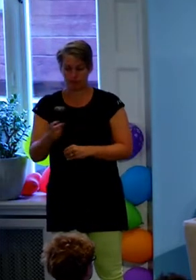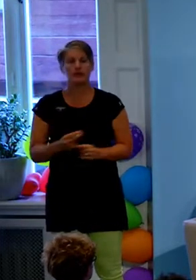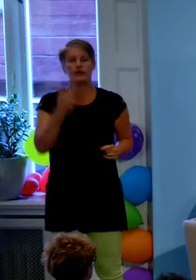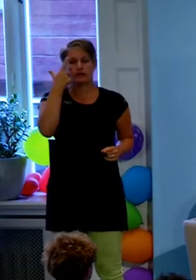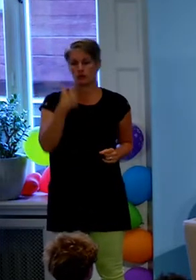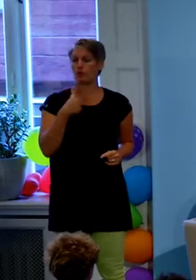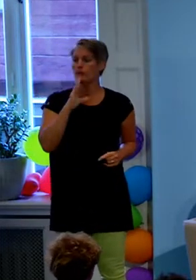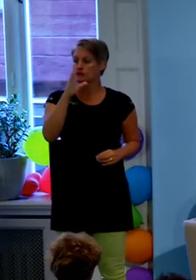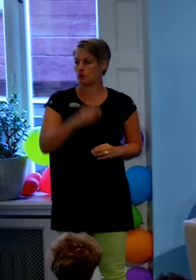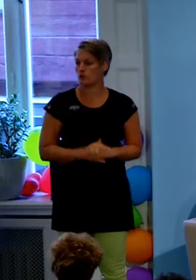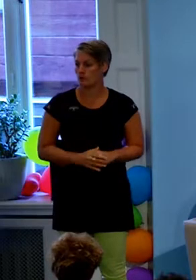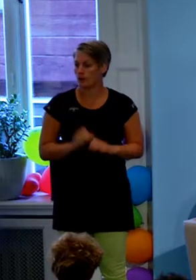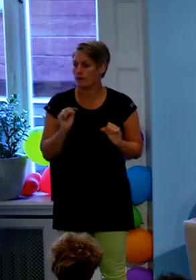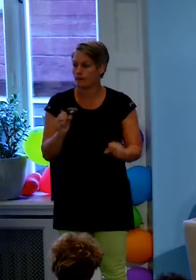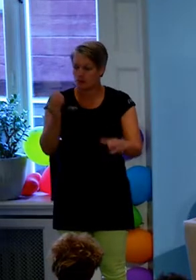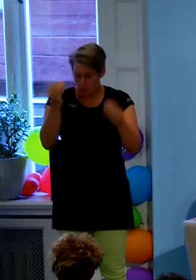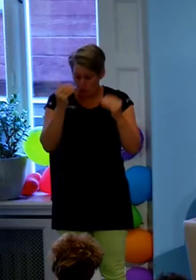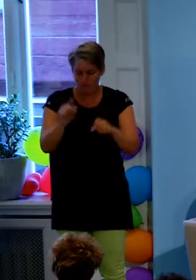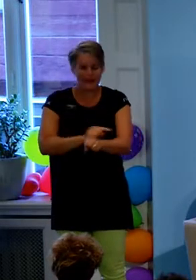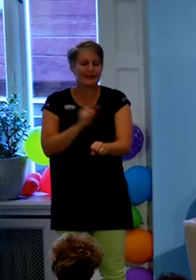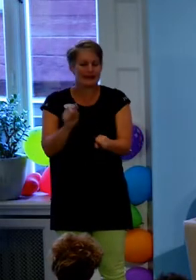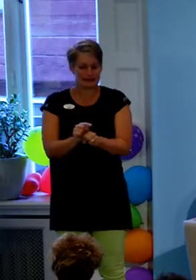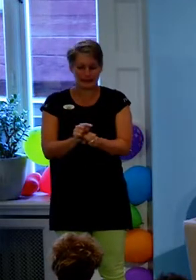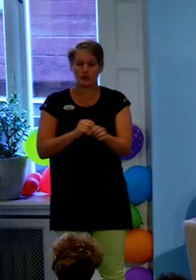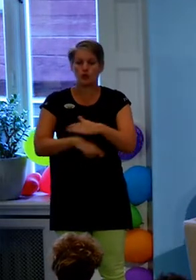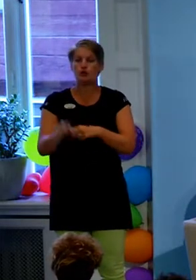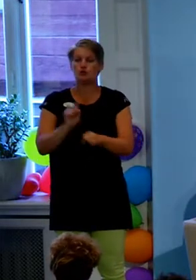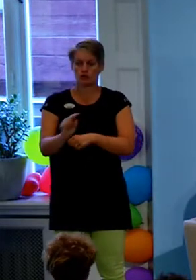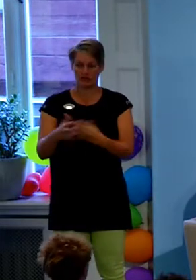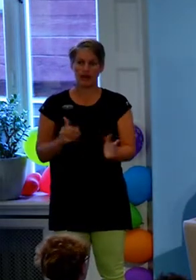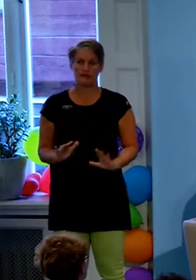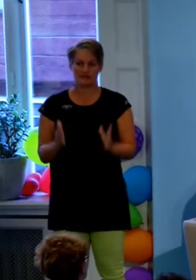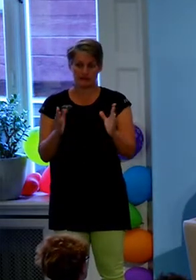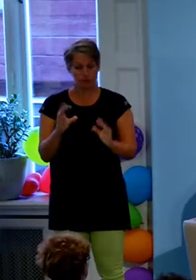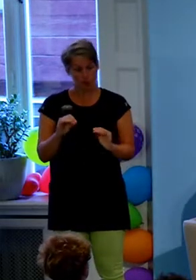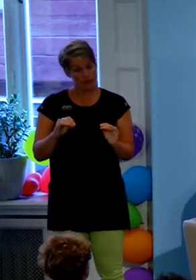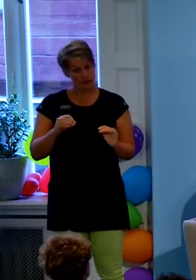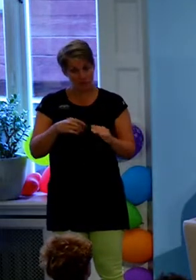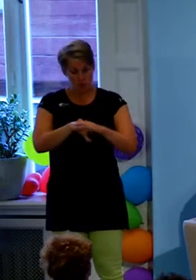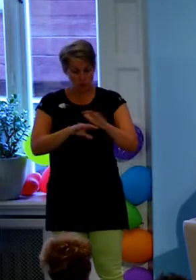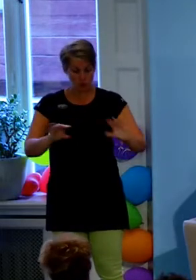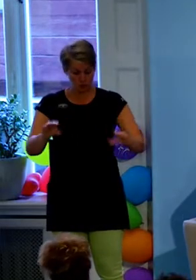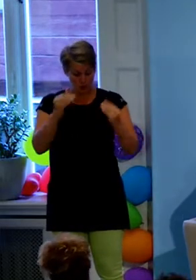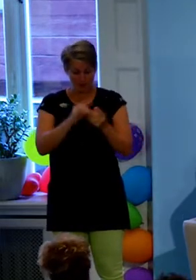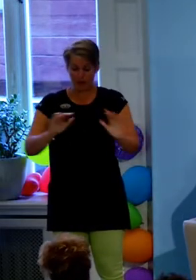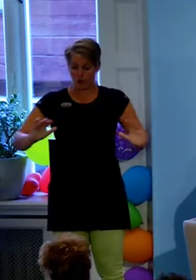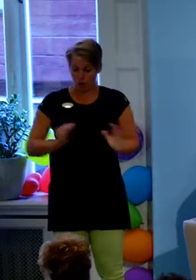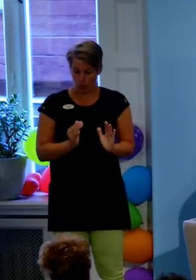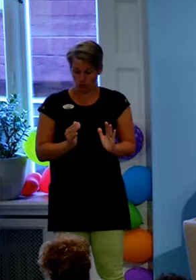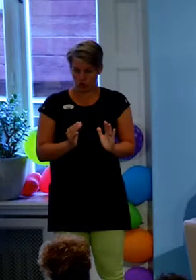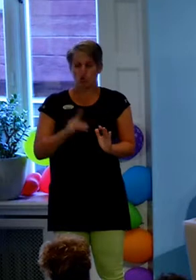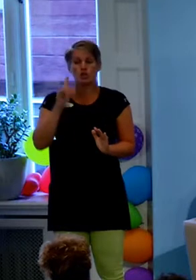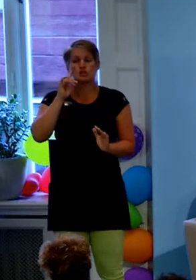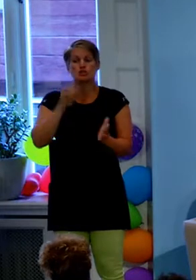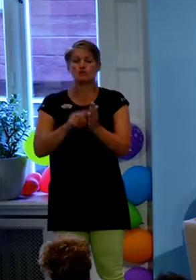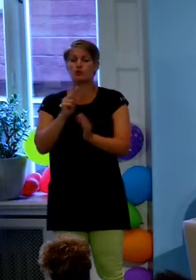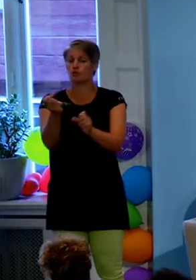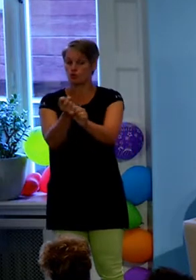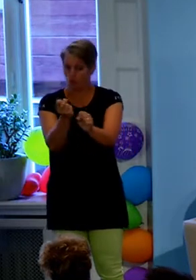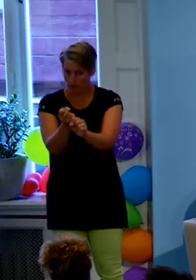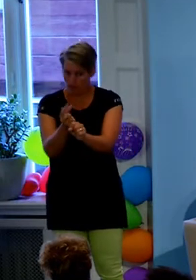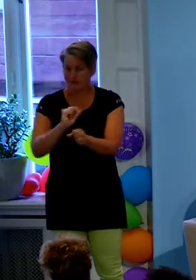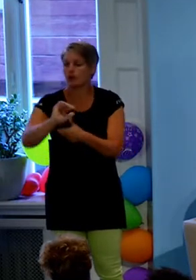att man måste utbilda sig under hela arbetslivet. Jo, att det är farligt att låsa in sig. Man till och med korta grundutbildningen för att komma ut och sedan så att säga